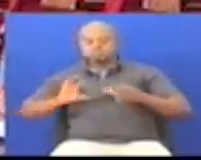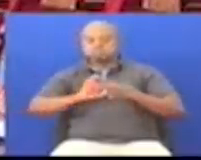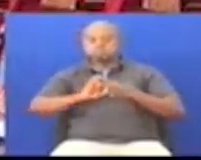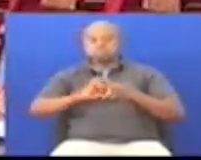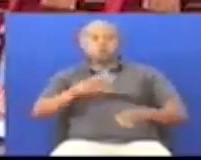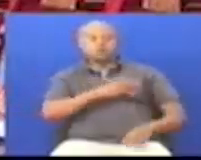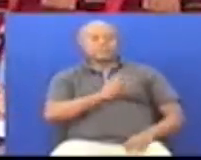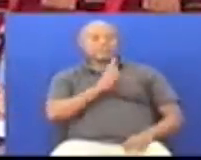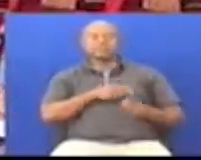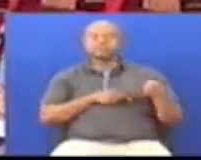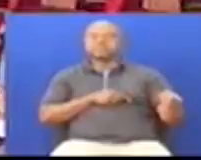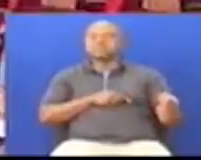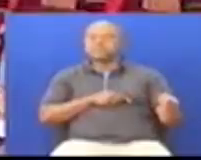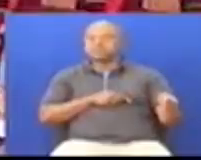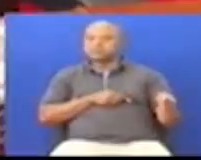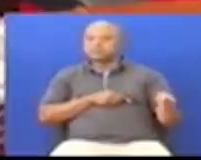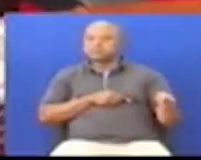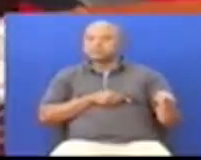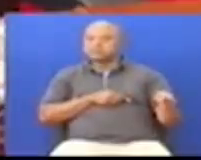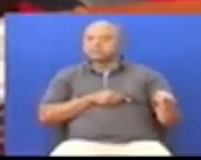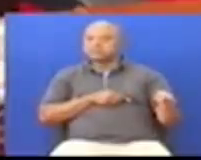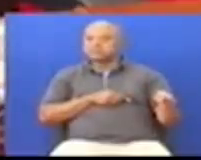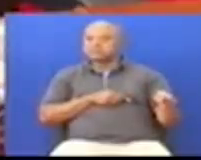ndiko tunakokaa.